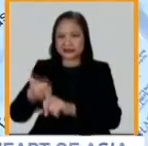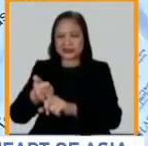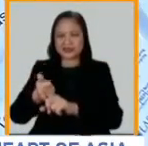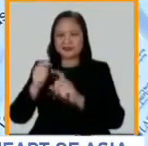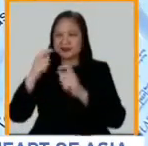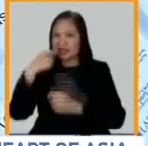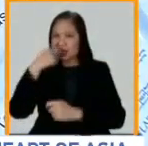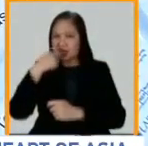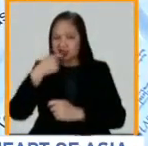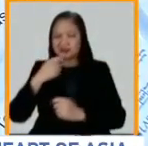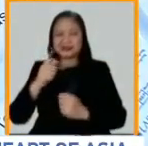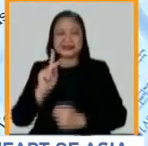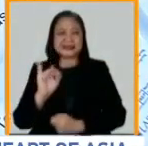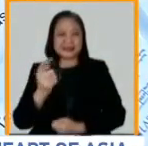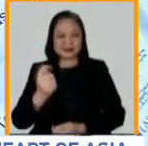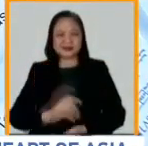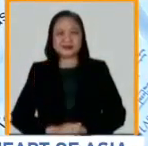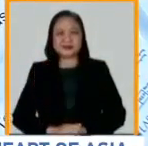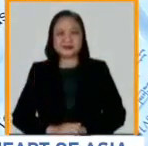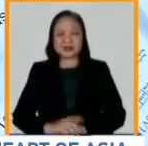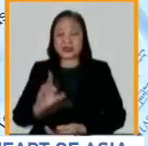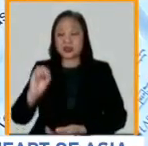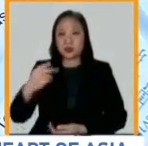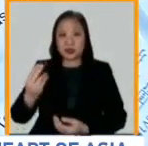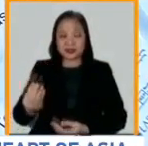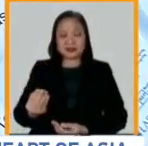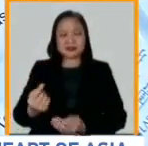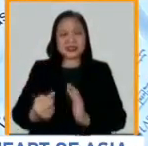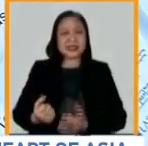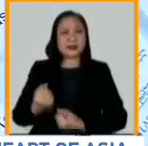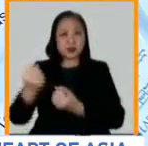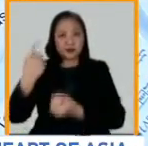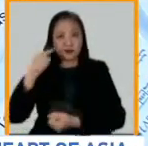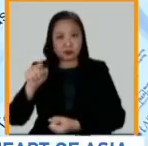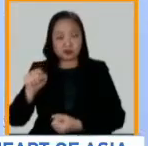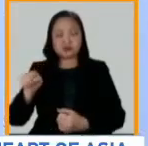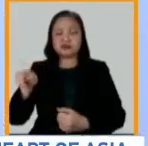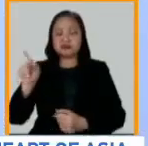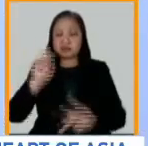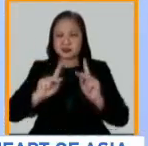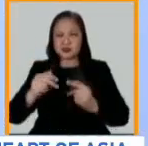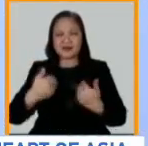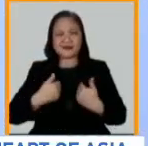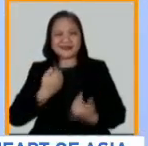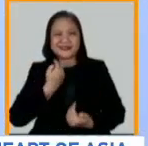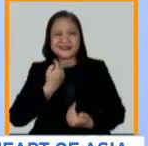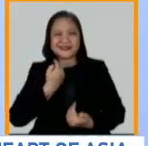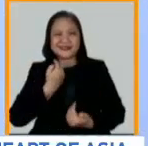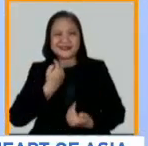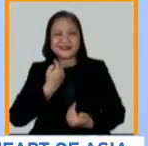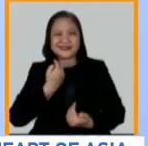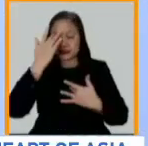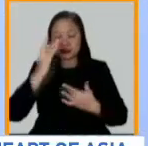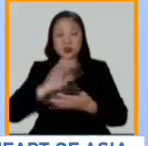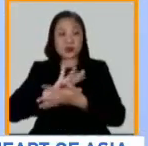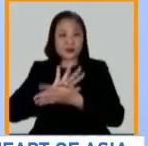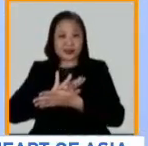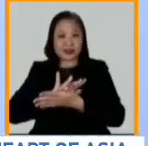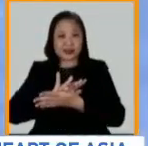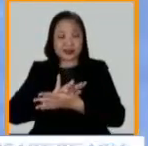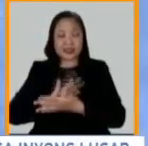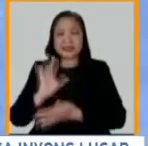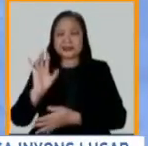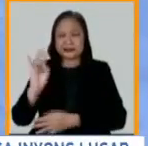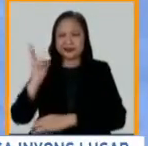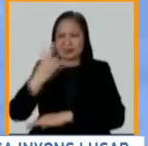Nirekomenda lang ito ng DOH sa mga symptomatic o individual na may sintomas ng COVID-19 sa loob ng 7 araw. Lalo na